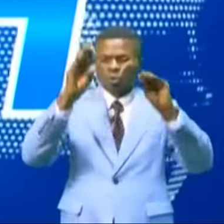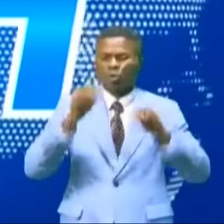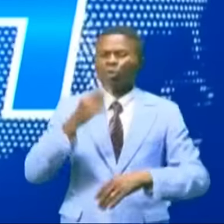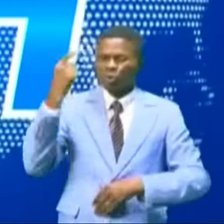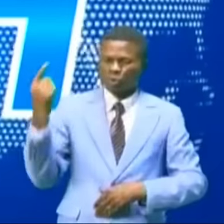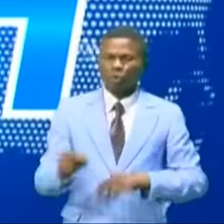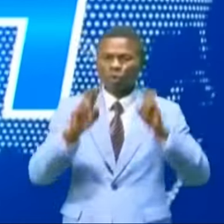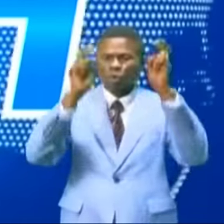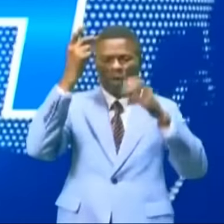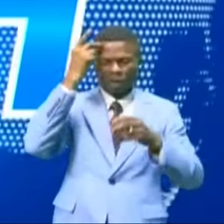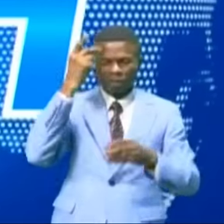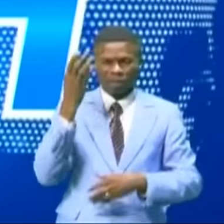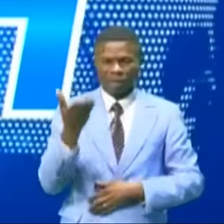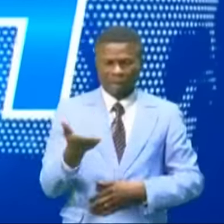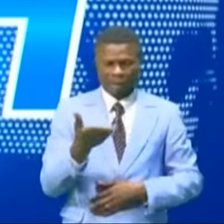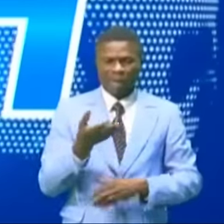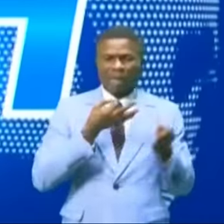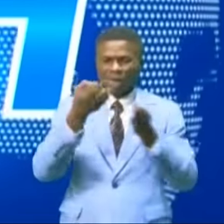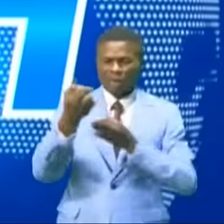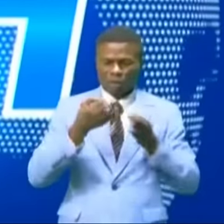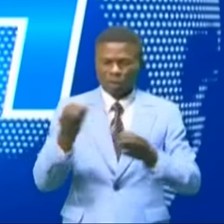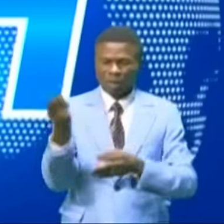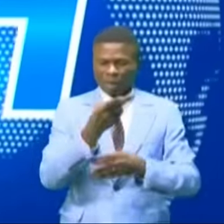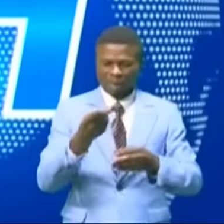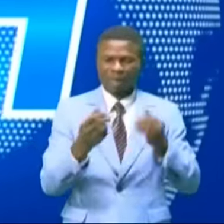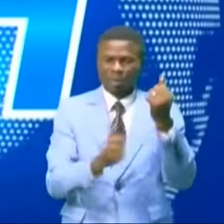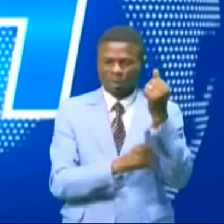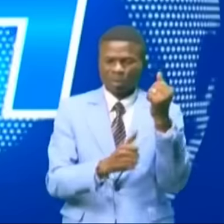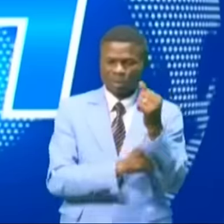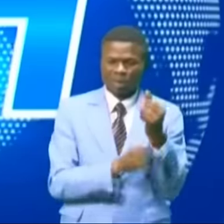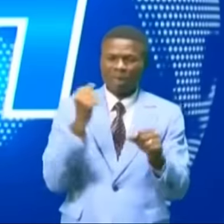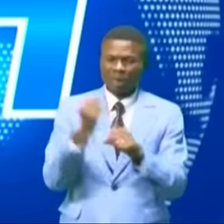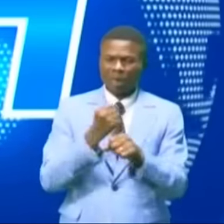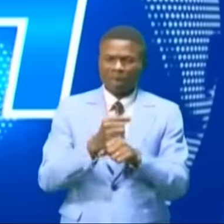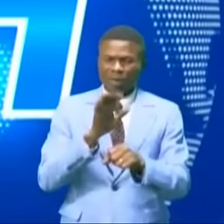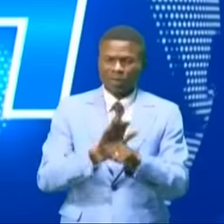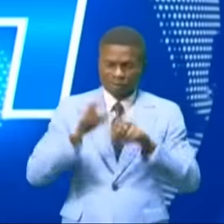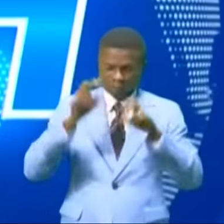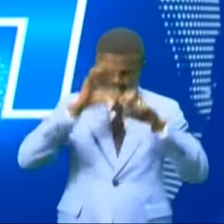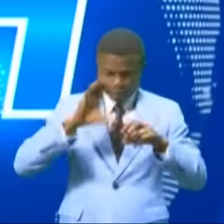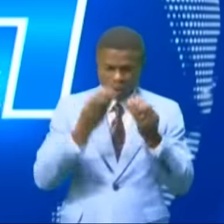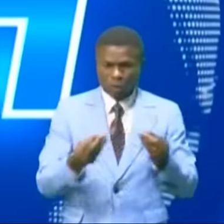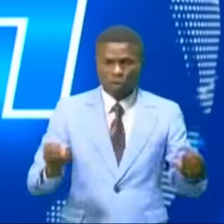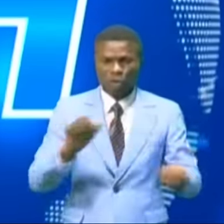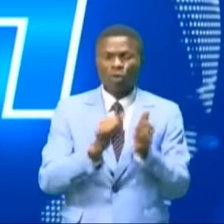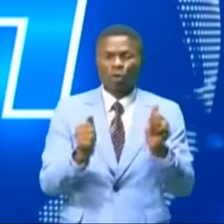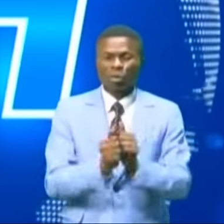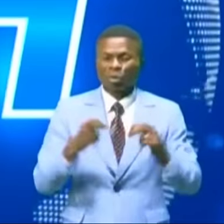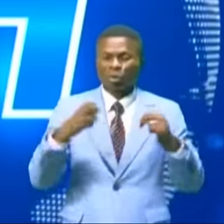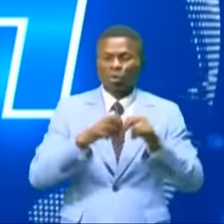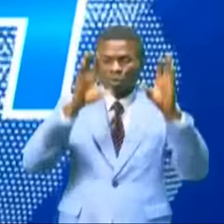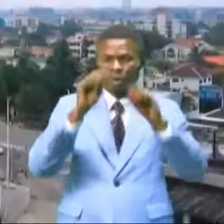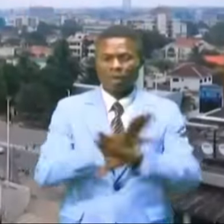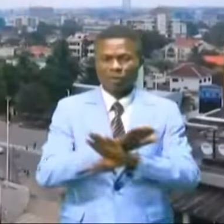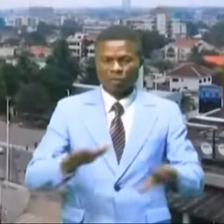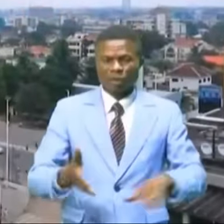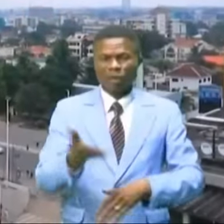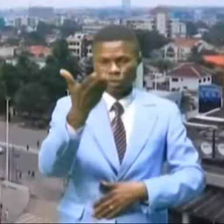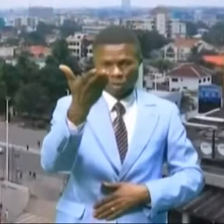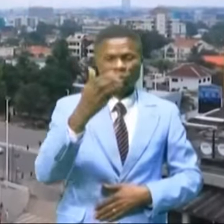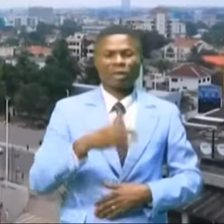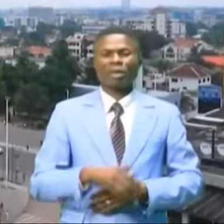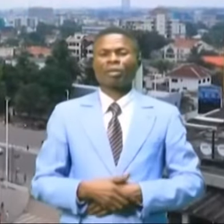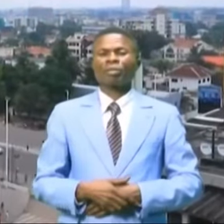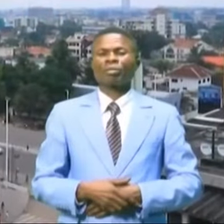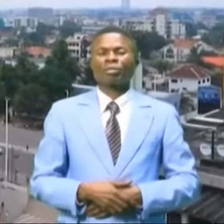nationale d'électricité. Les deux établissements s'investissent dans la recherche des solutions idoines. Les